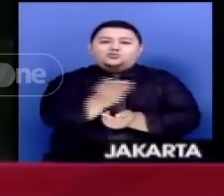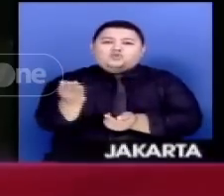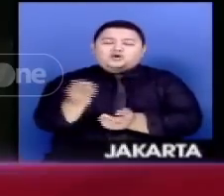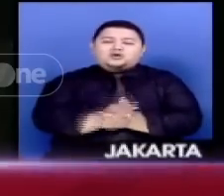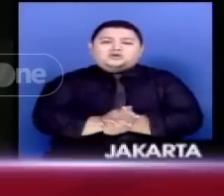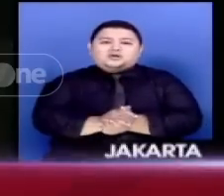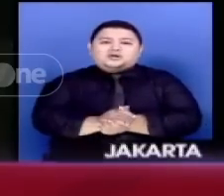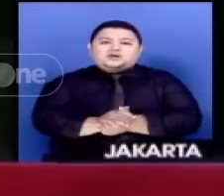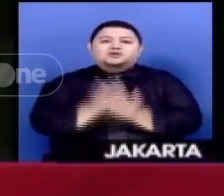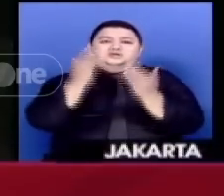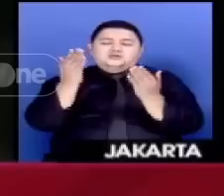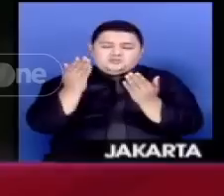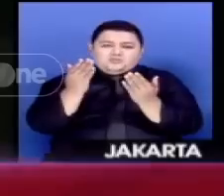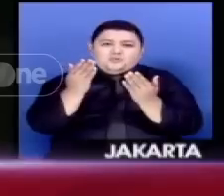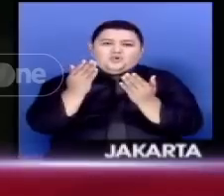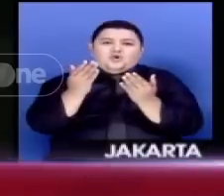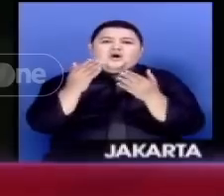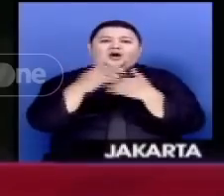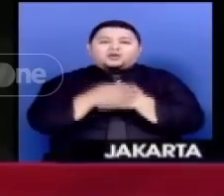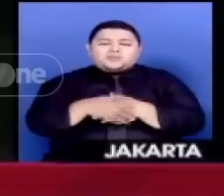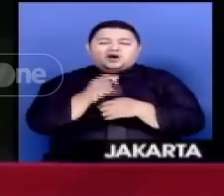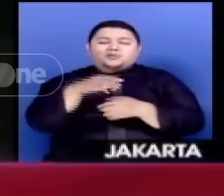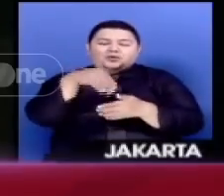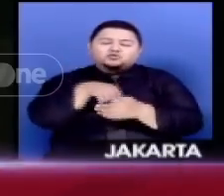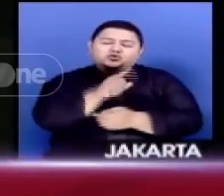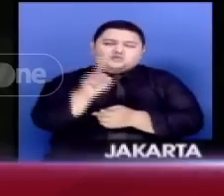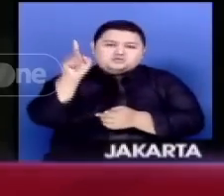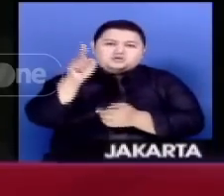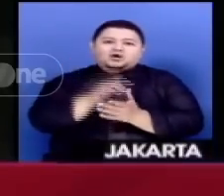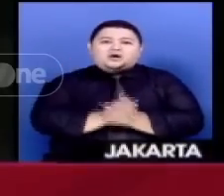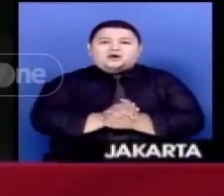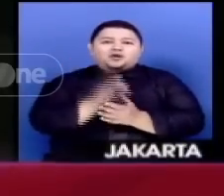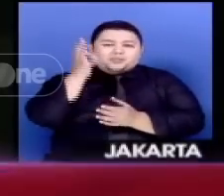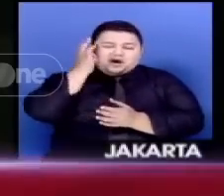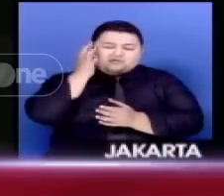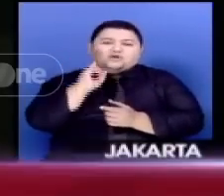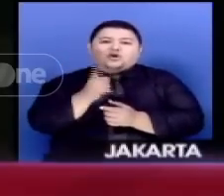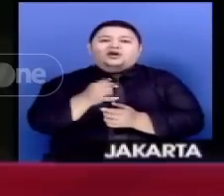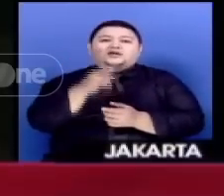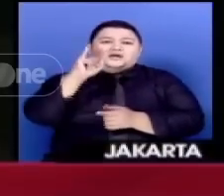Insyaallah husnul khatimah. Mohon dimaafkan kalau ada kesalahan dan kehilafan mama.